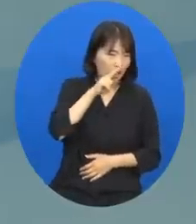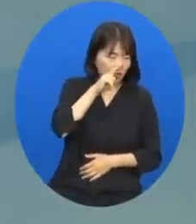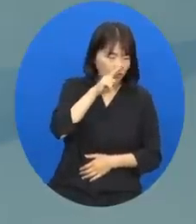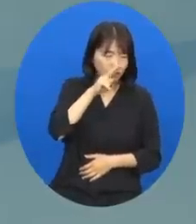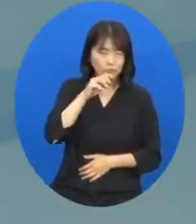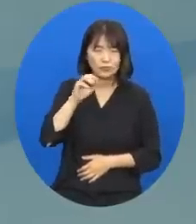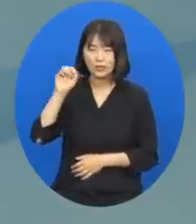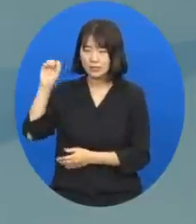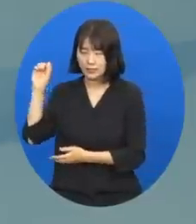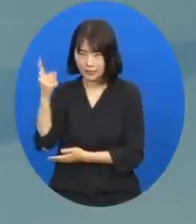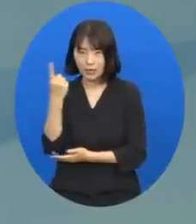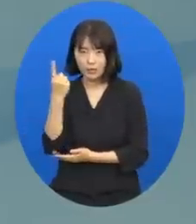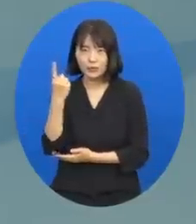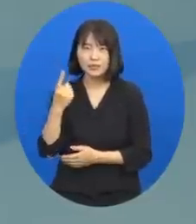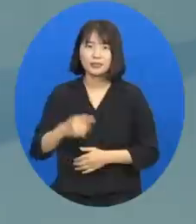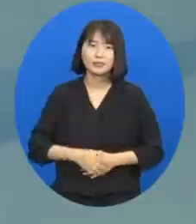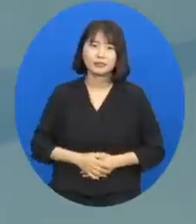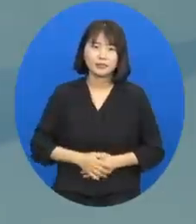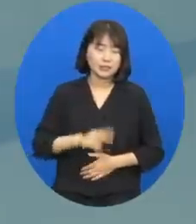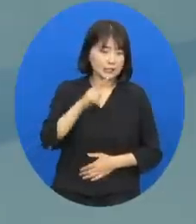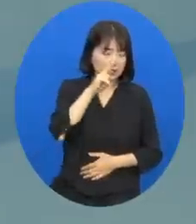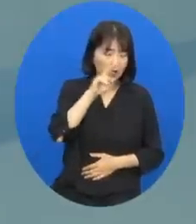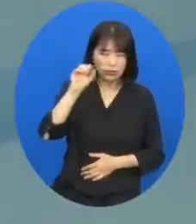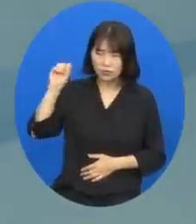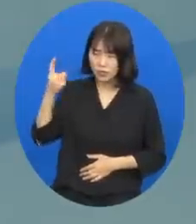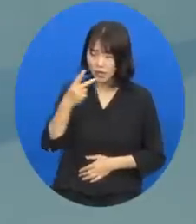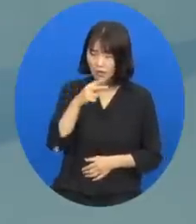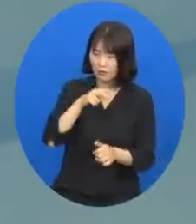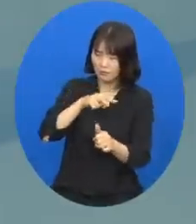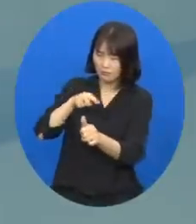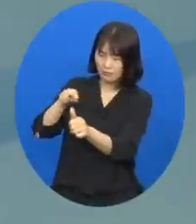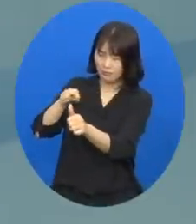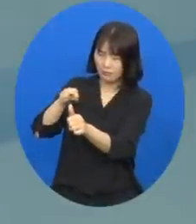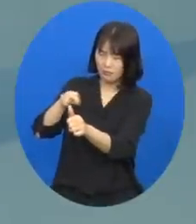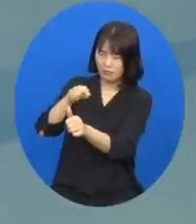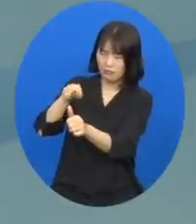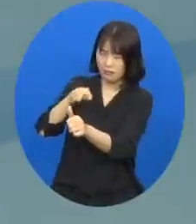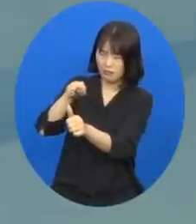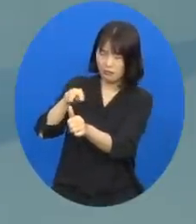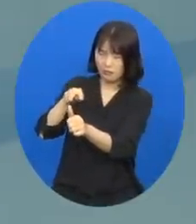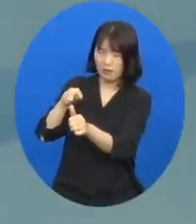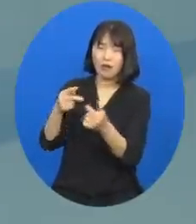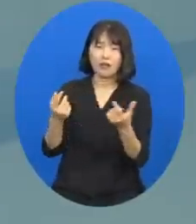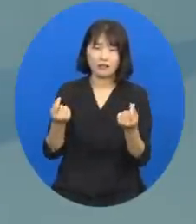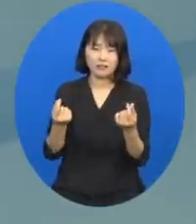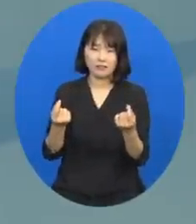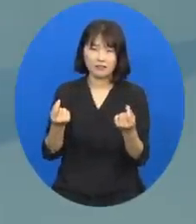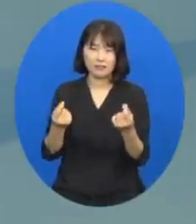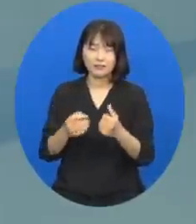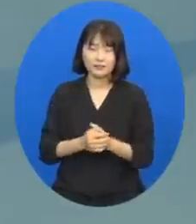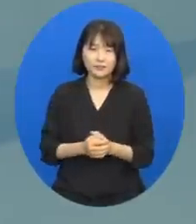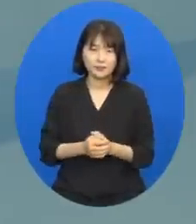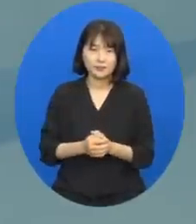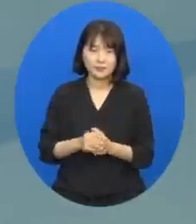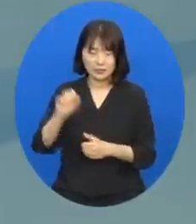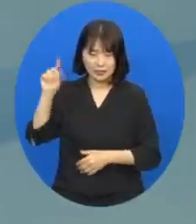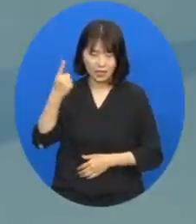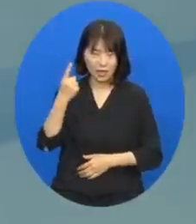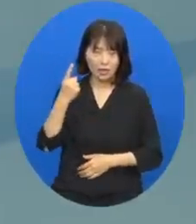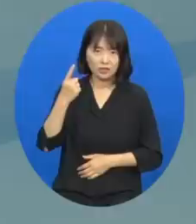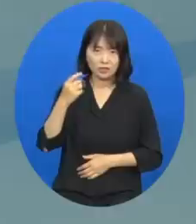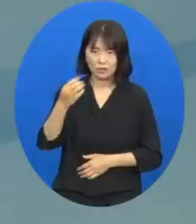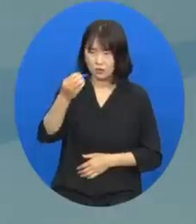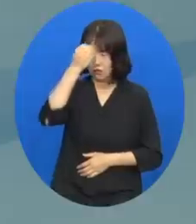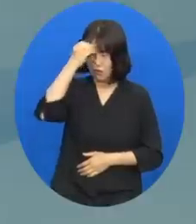입니다 4월이 가위 슬 바라봤던 그 시선이 바로 그 악한 시선 이었어요 다윗이 골리앗을 물리치고 돌아왔습니다 그리고